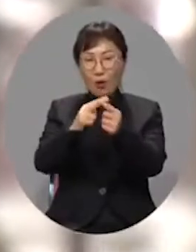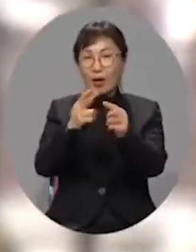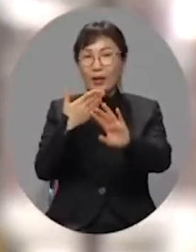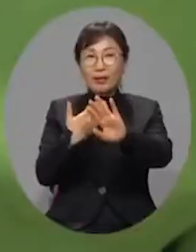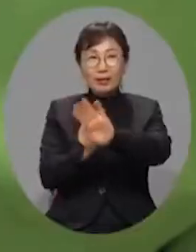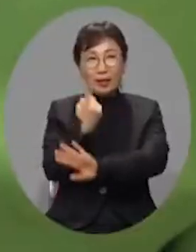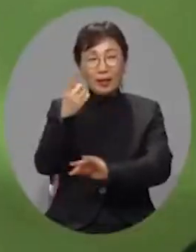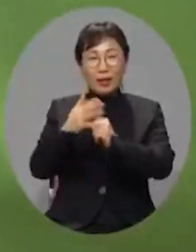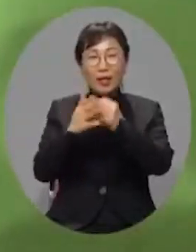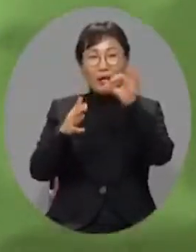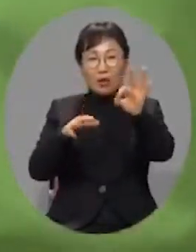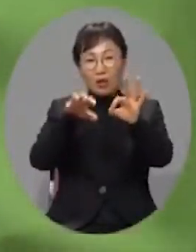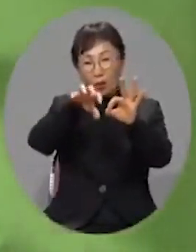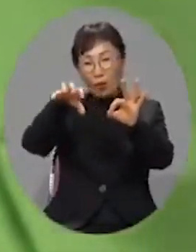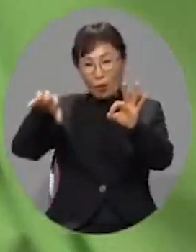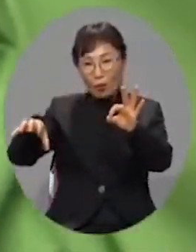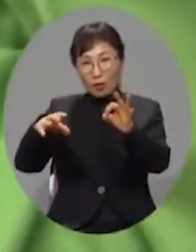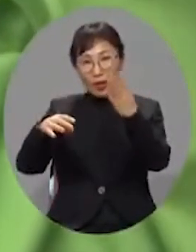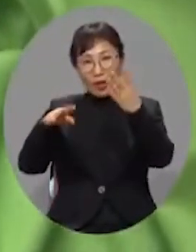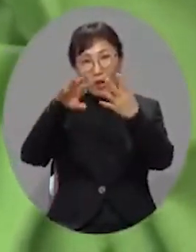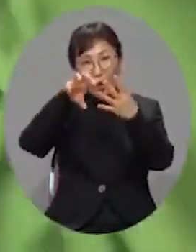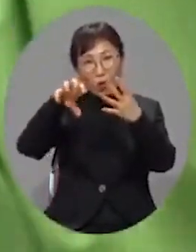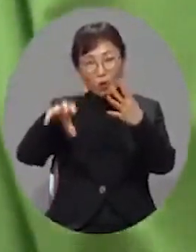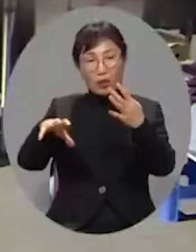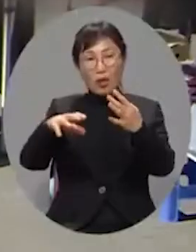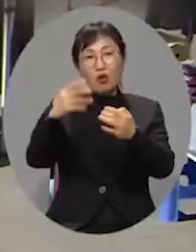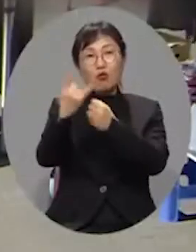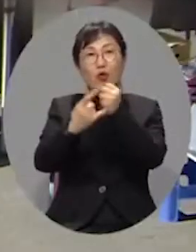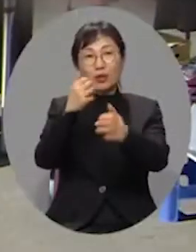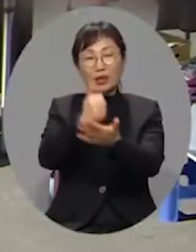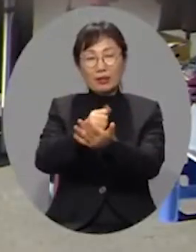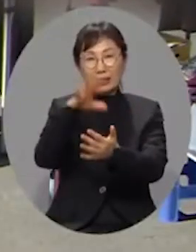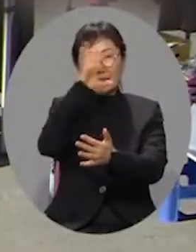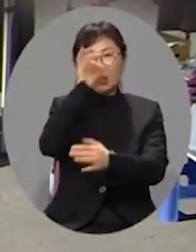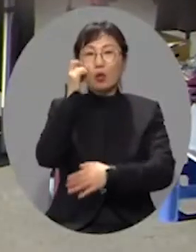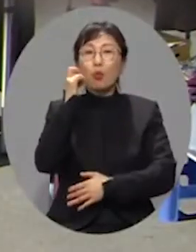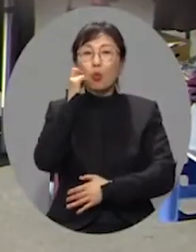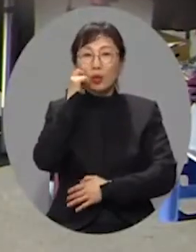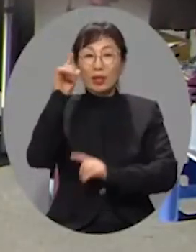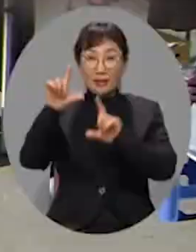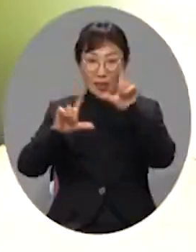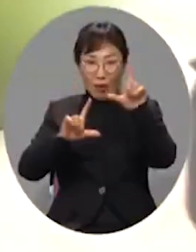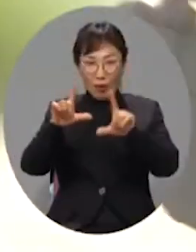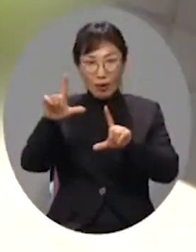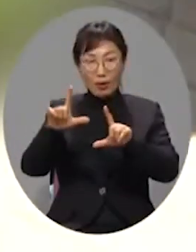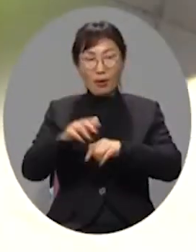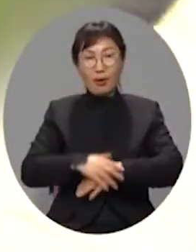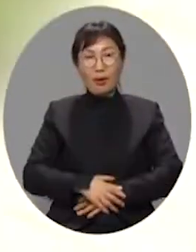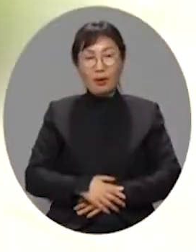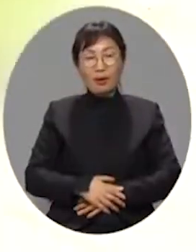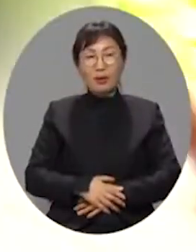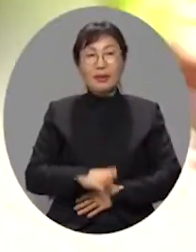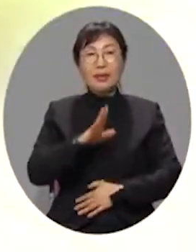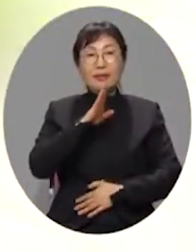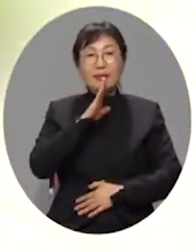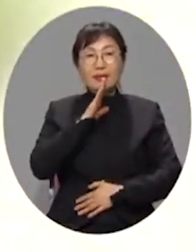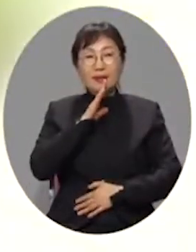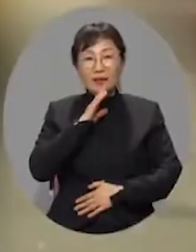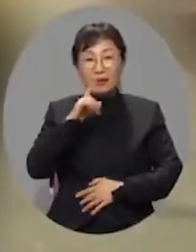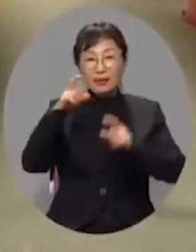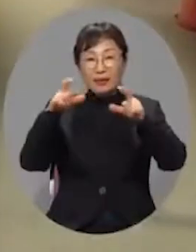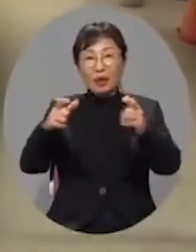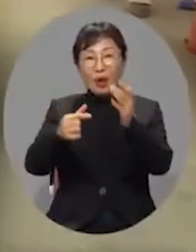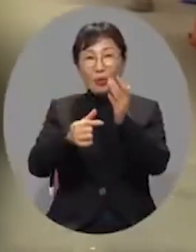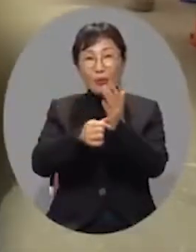10개 선거구 가운데 4곳은 당협위원장조차 찾지 못하고 있는 국민의힘. 과연 지역의